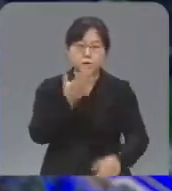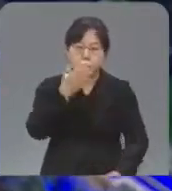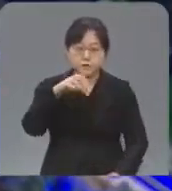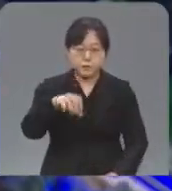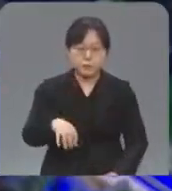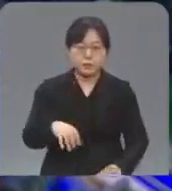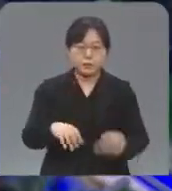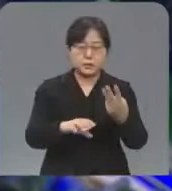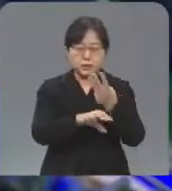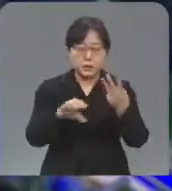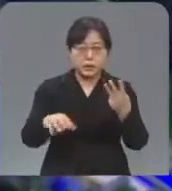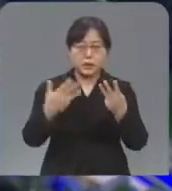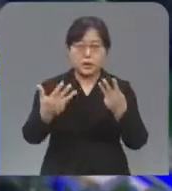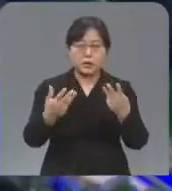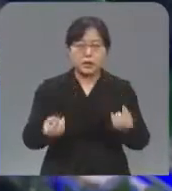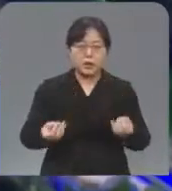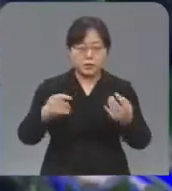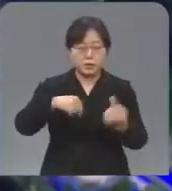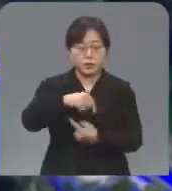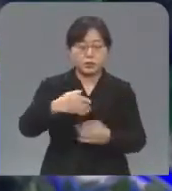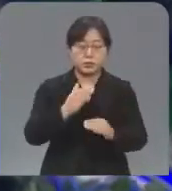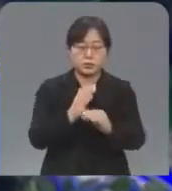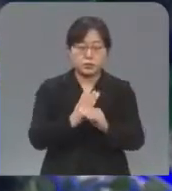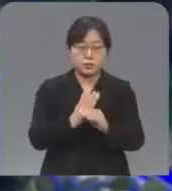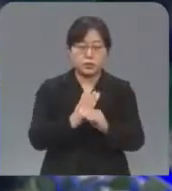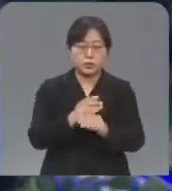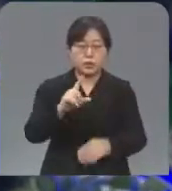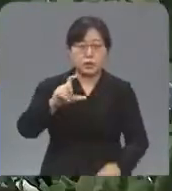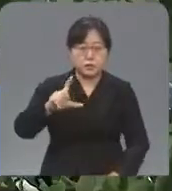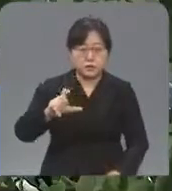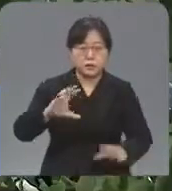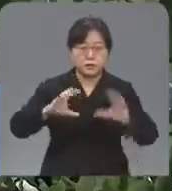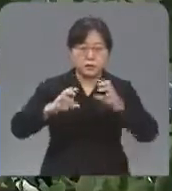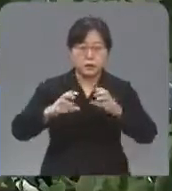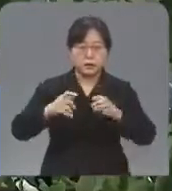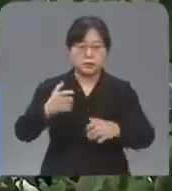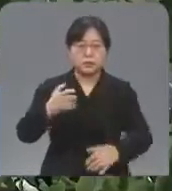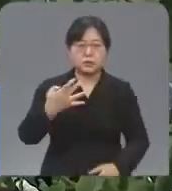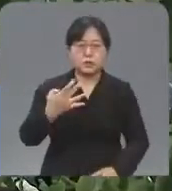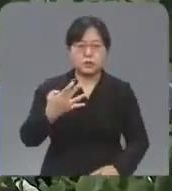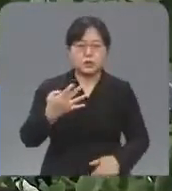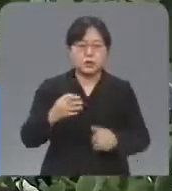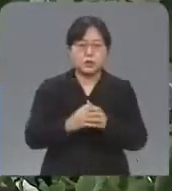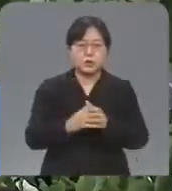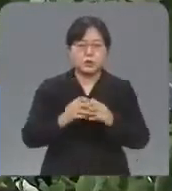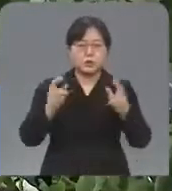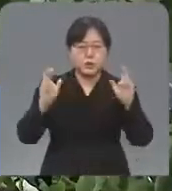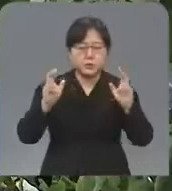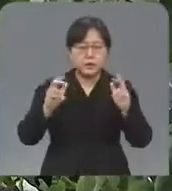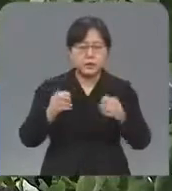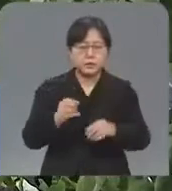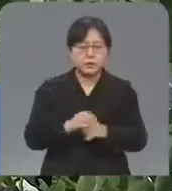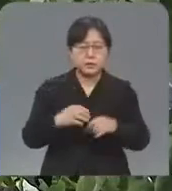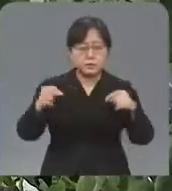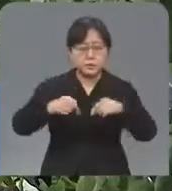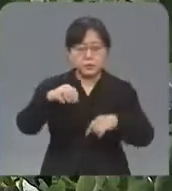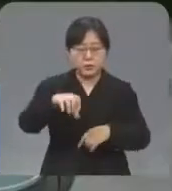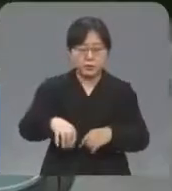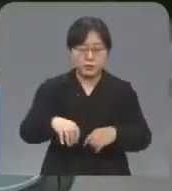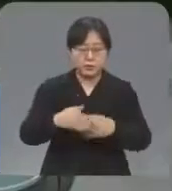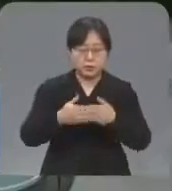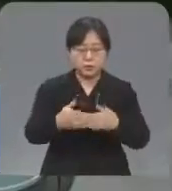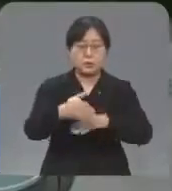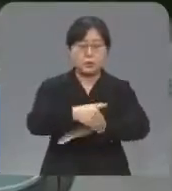등 3개 존, 8개 행사장이 운영되며 15개국, 65개사의 바이어가 참여하는 출장 상담회도